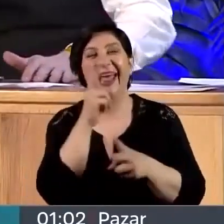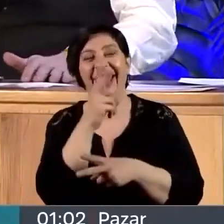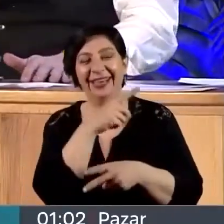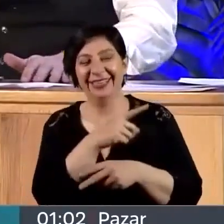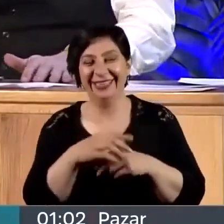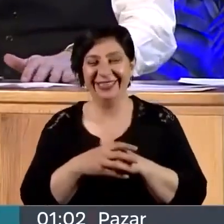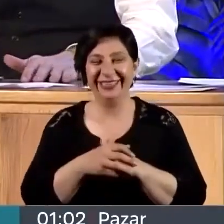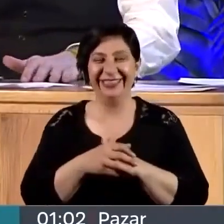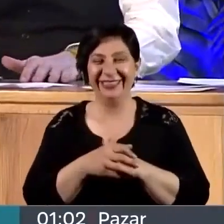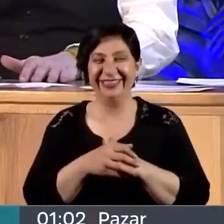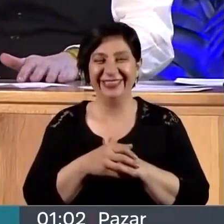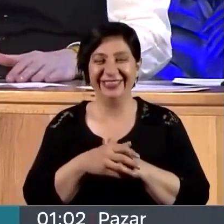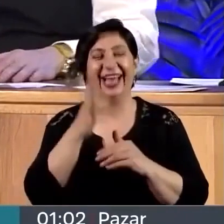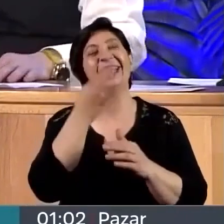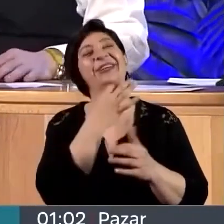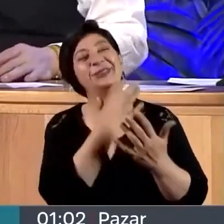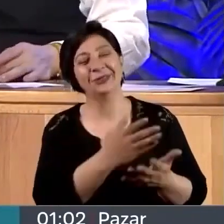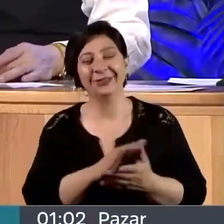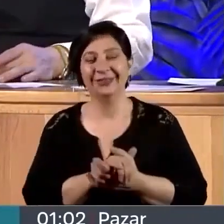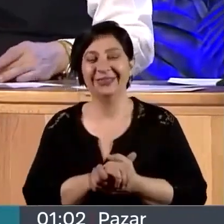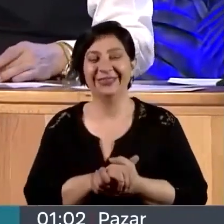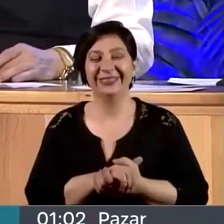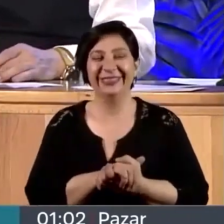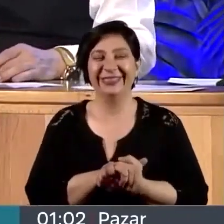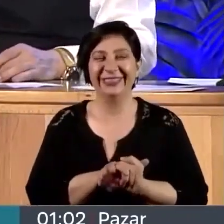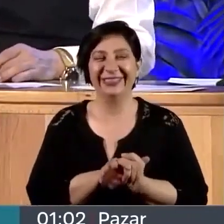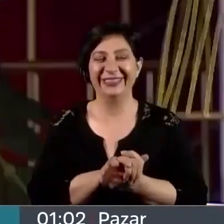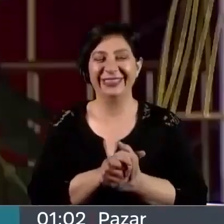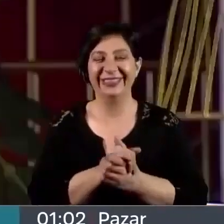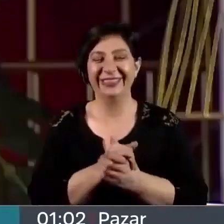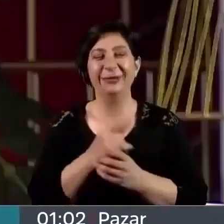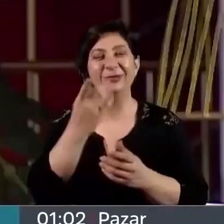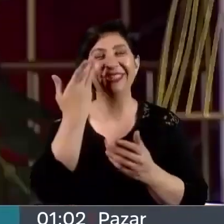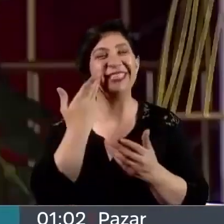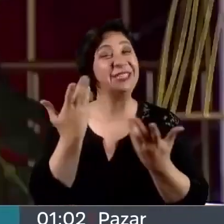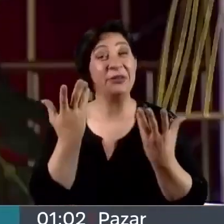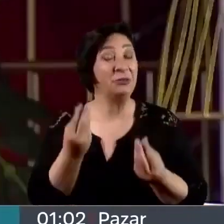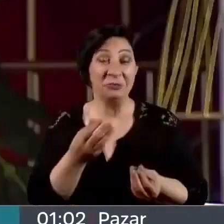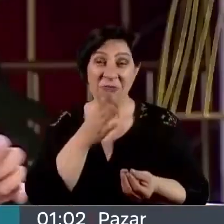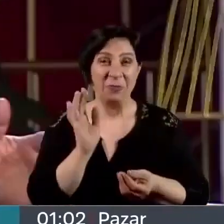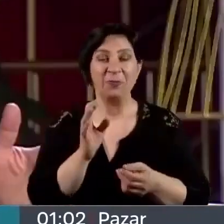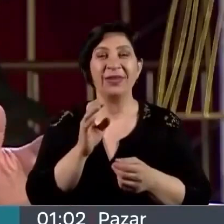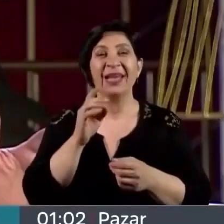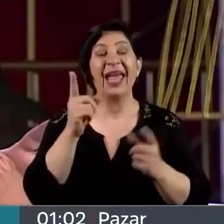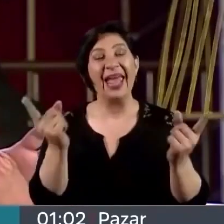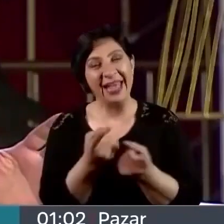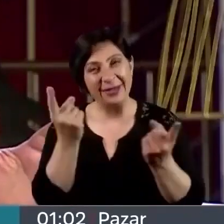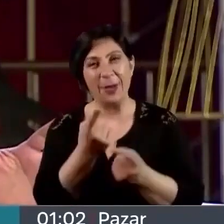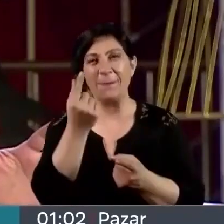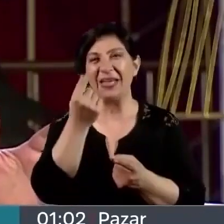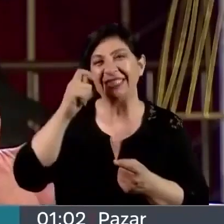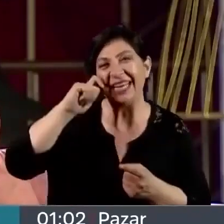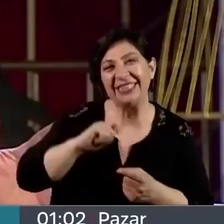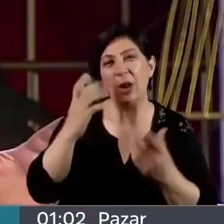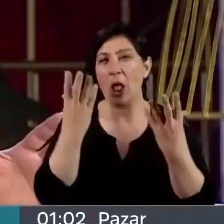güldü ha. Hay Allah razı olsun. Dur bakalım ya, bu seyirci nasıl olacak acaba? Mizah biraz da